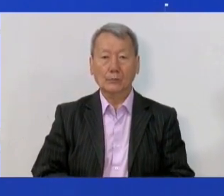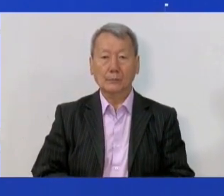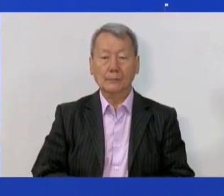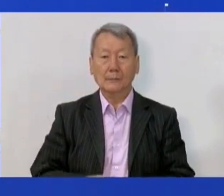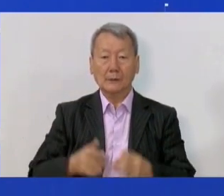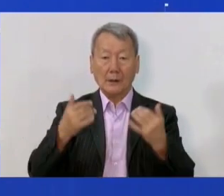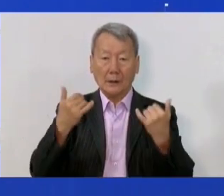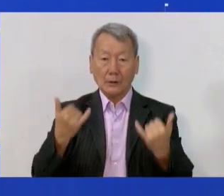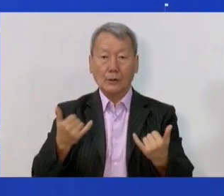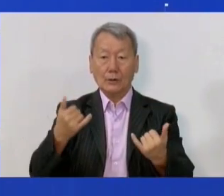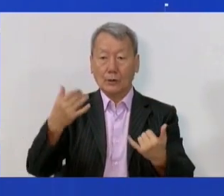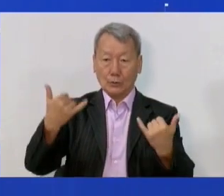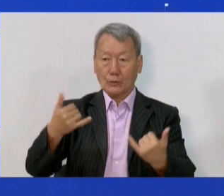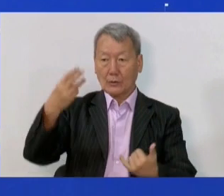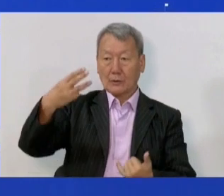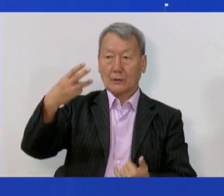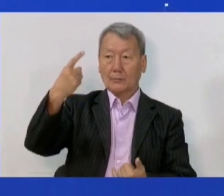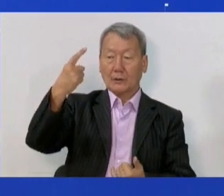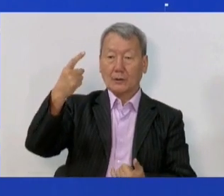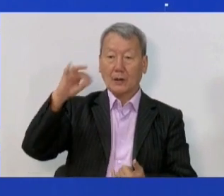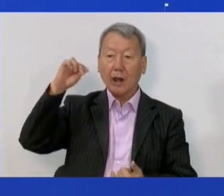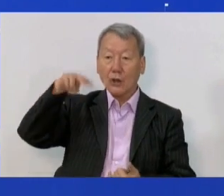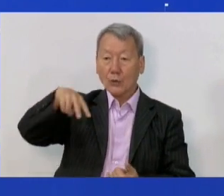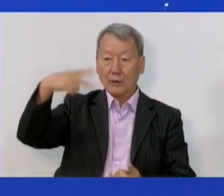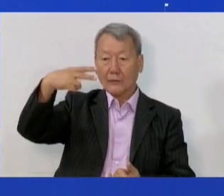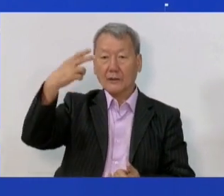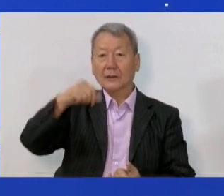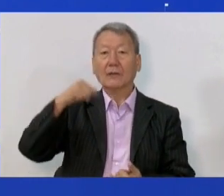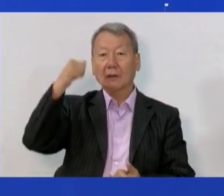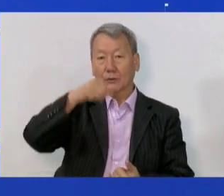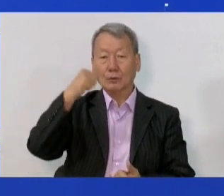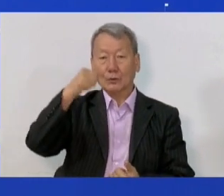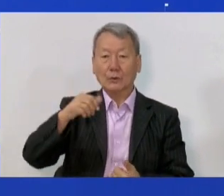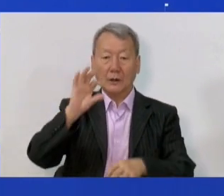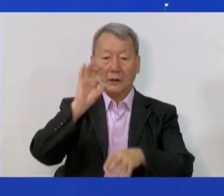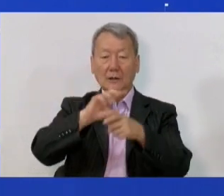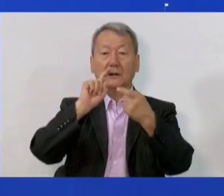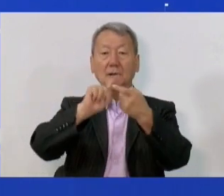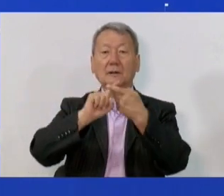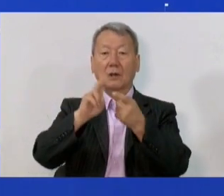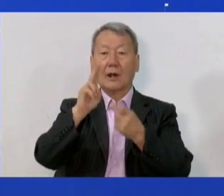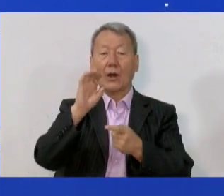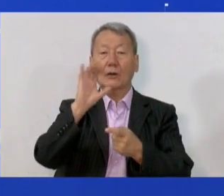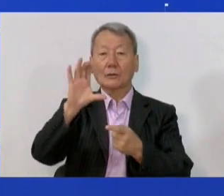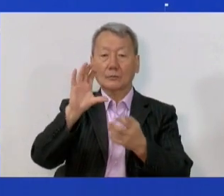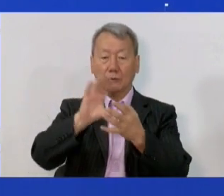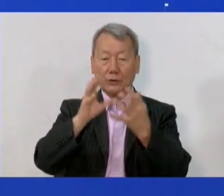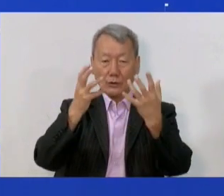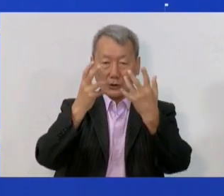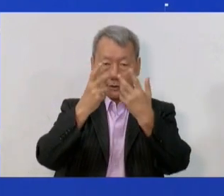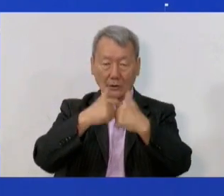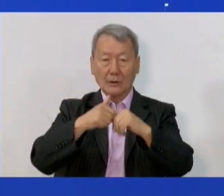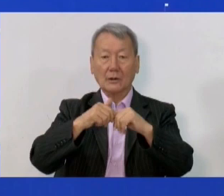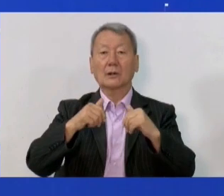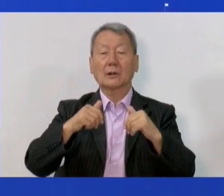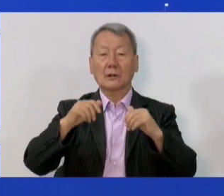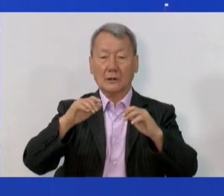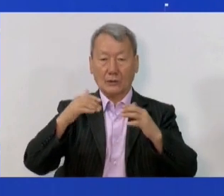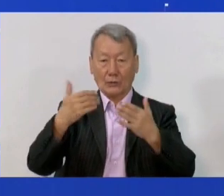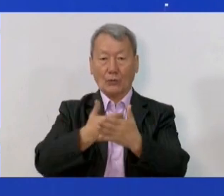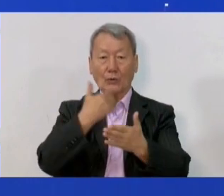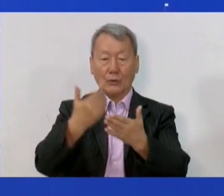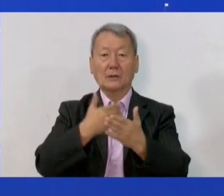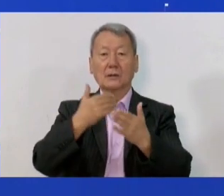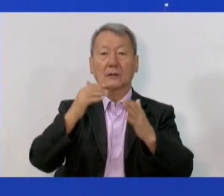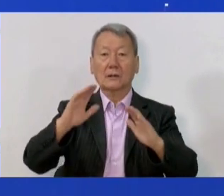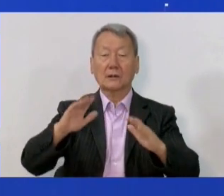Алеме 31-ші еүл 2020 жылға қарата COVID-19 үлдетінші статистикалық малымат.